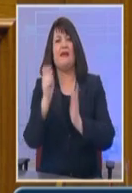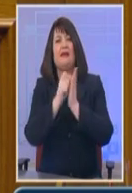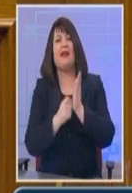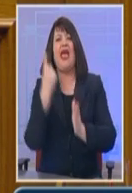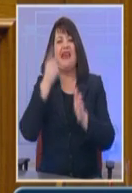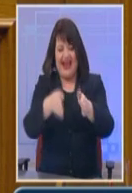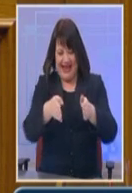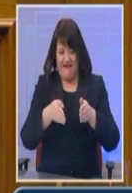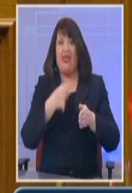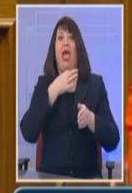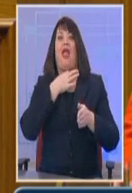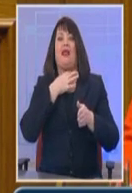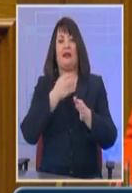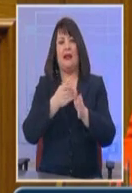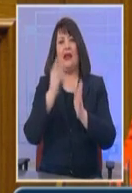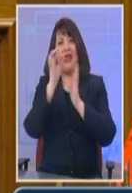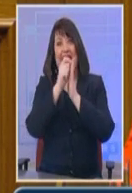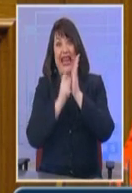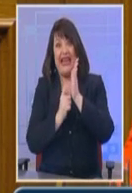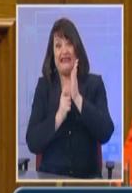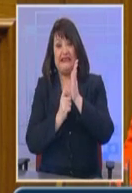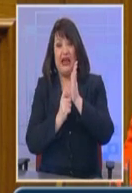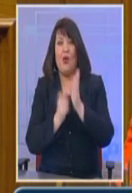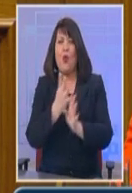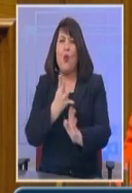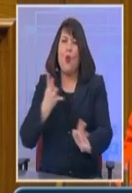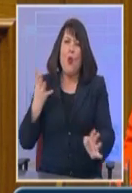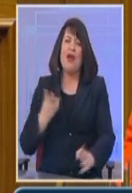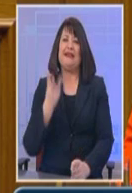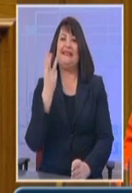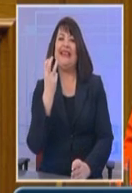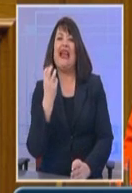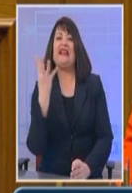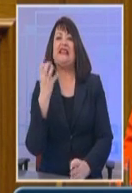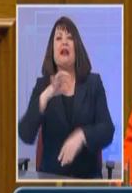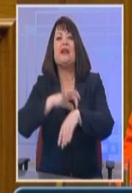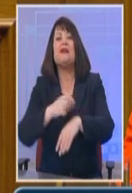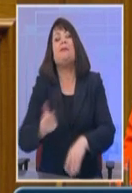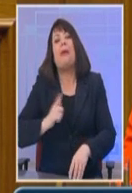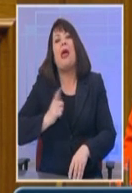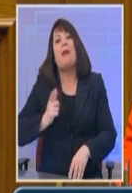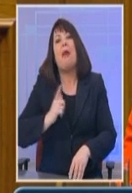ένα κρεβάτι σε μονάδα εντατικής θεραπείας φτάνει σε ορισμένες περιπτώσεις σε 30 και 40 ασθενείς.